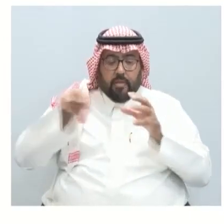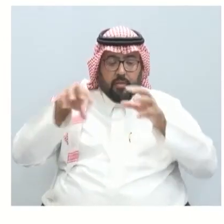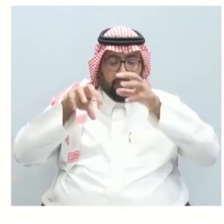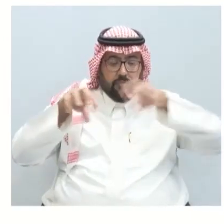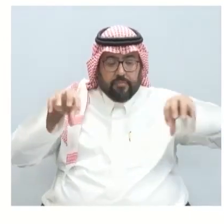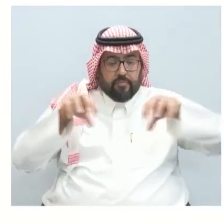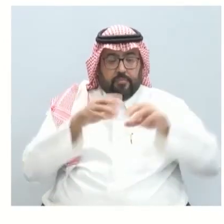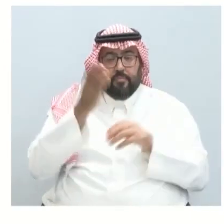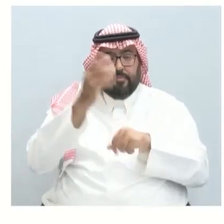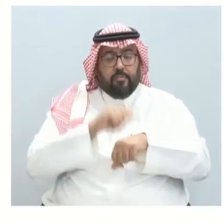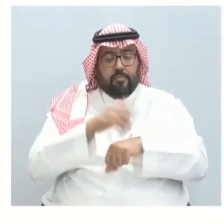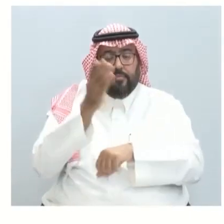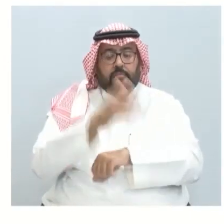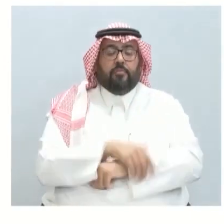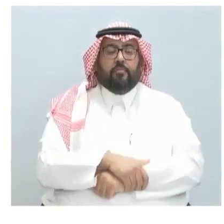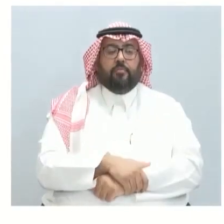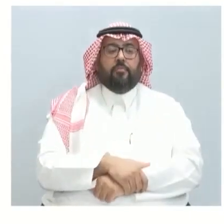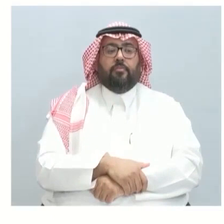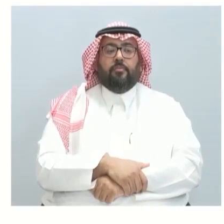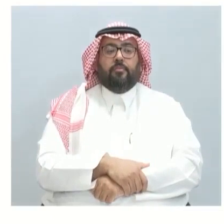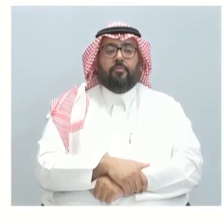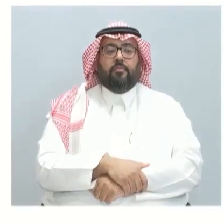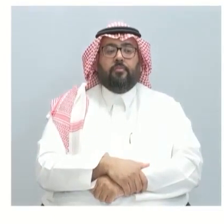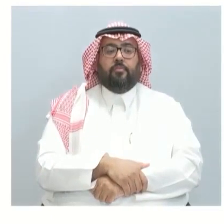بتصنيفها تفضلوا بارك الله فيكم